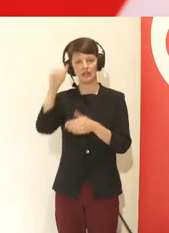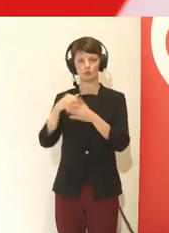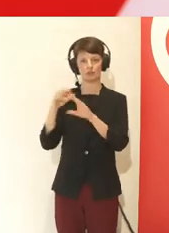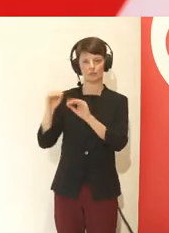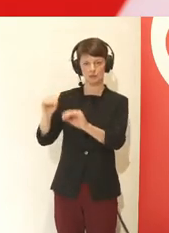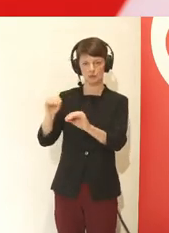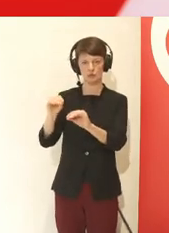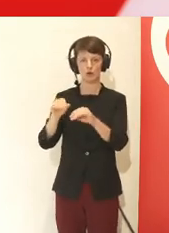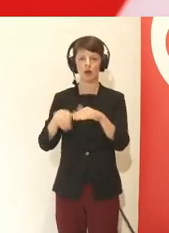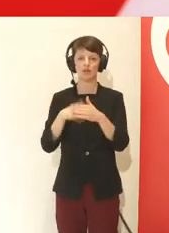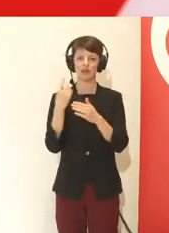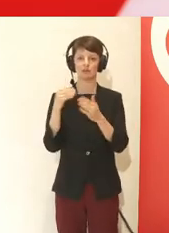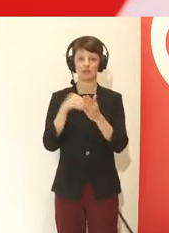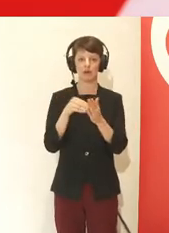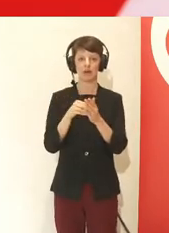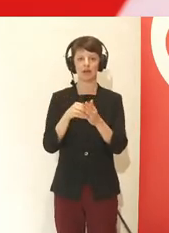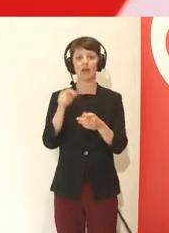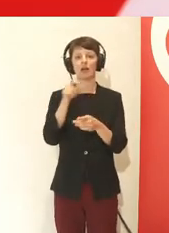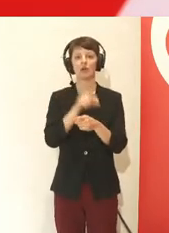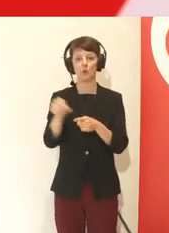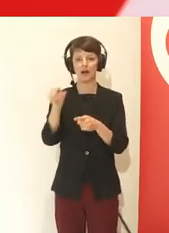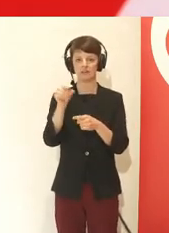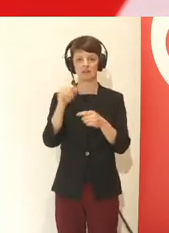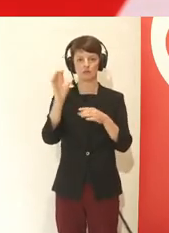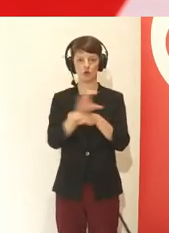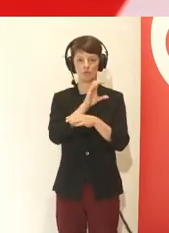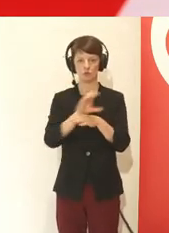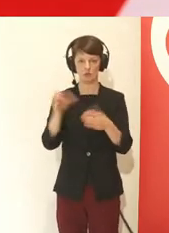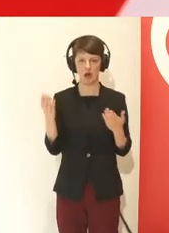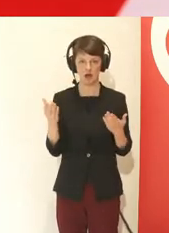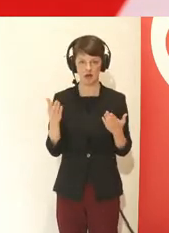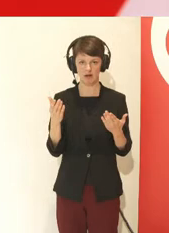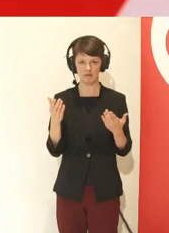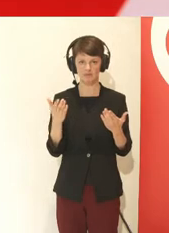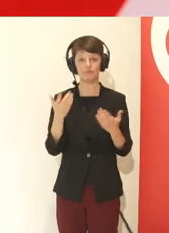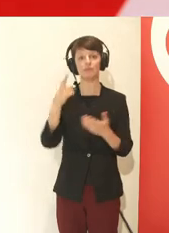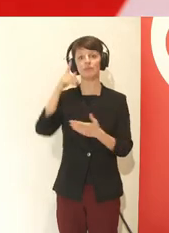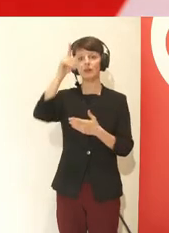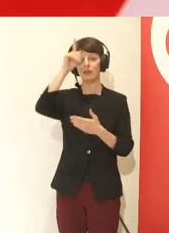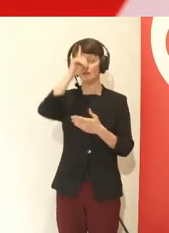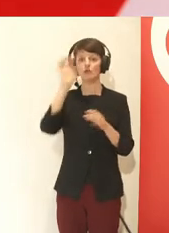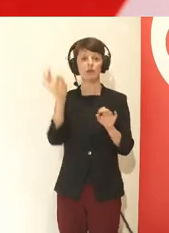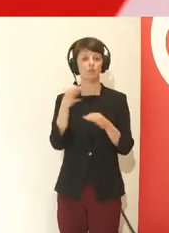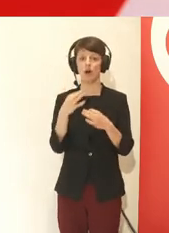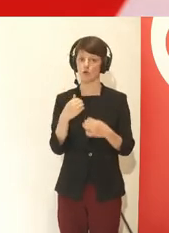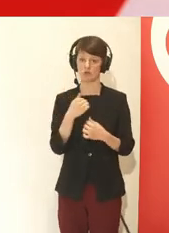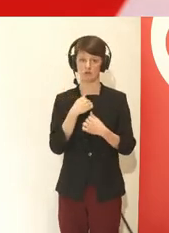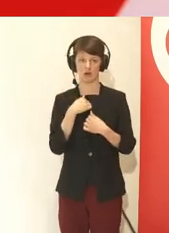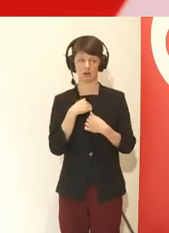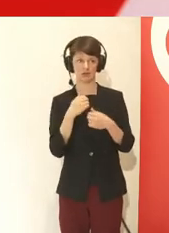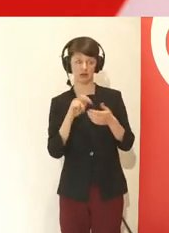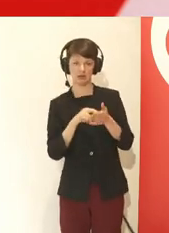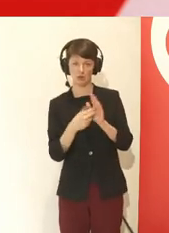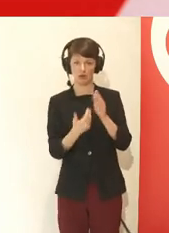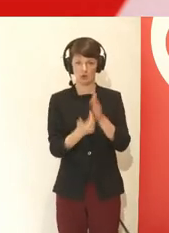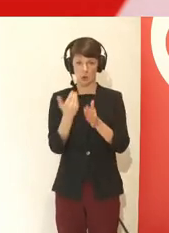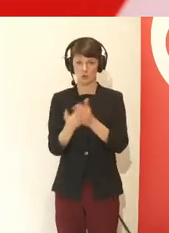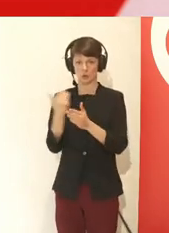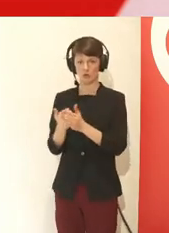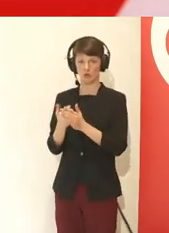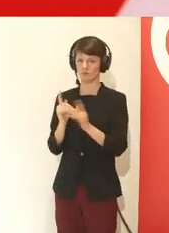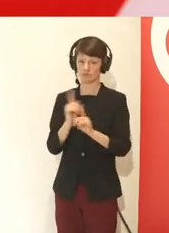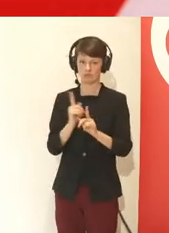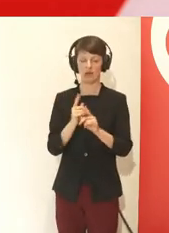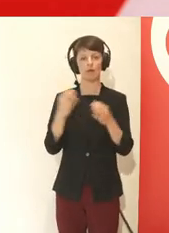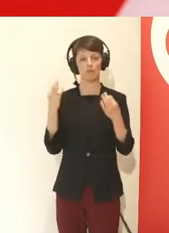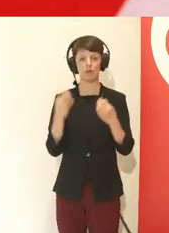vorne mit dabei sind wenn es um quantencomputer geht deutschland muss sich nicht fürchten vor technologischen erneuerung es braucht aber